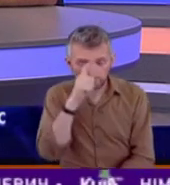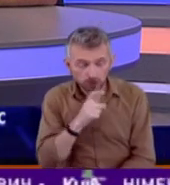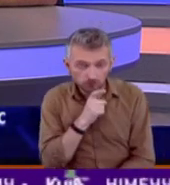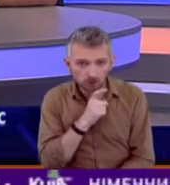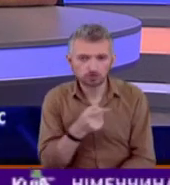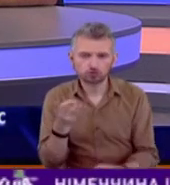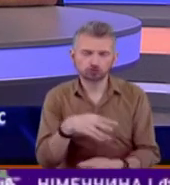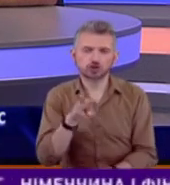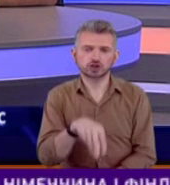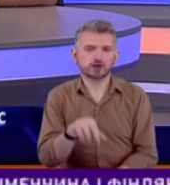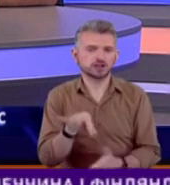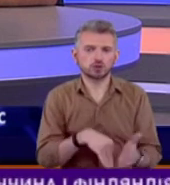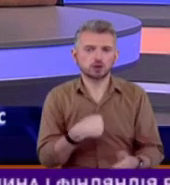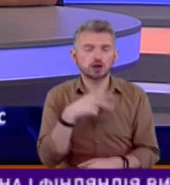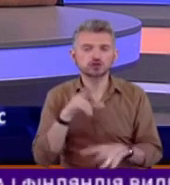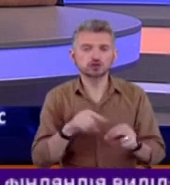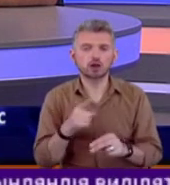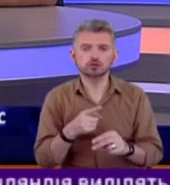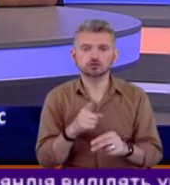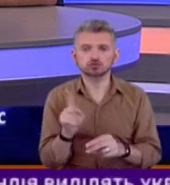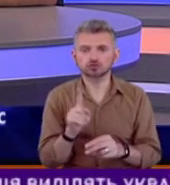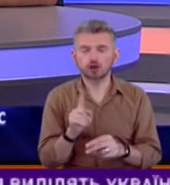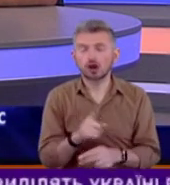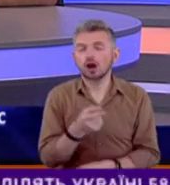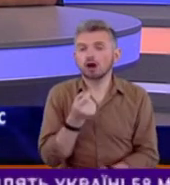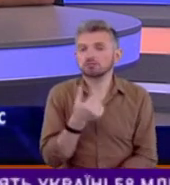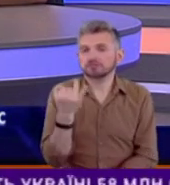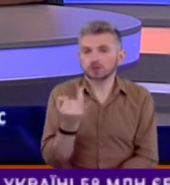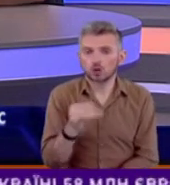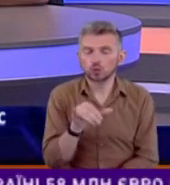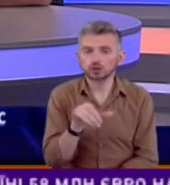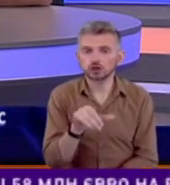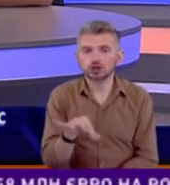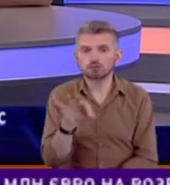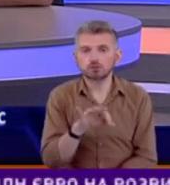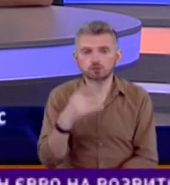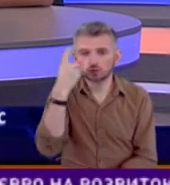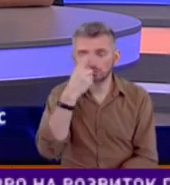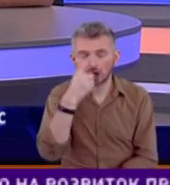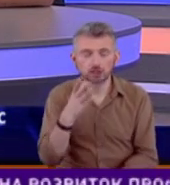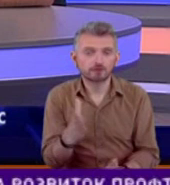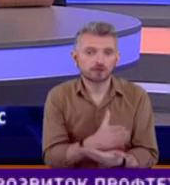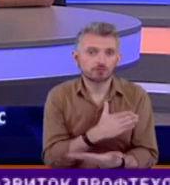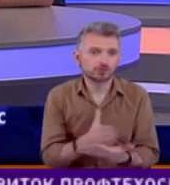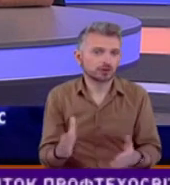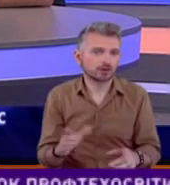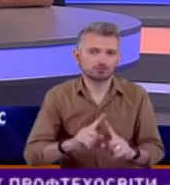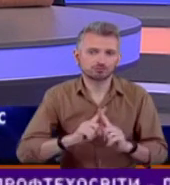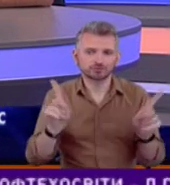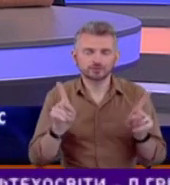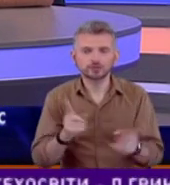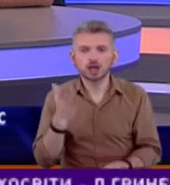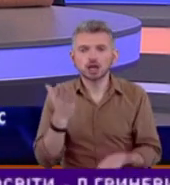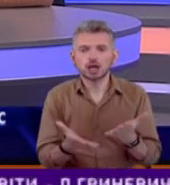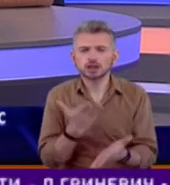это нужно и штрафовать. То есть, я считаю того... А, мало интересно, у них же по поводу пьянки вообще просто грандиозно.